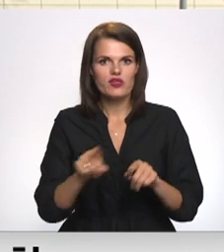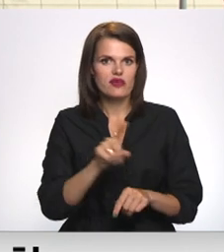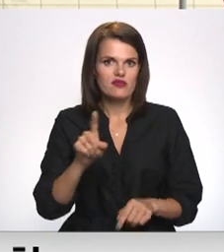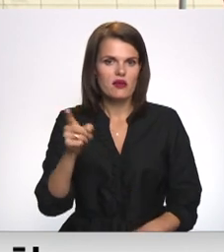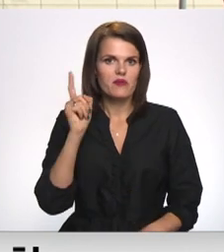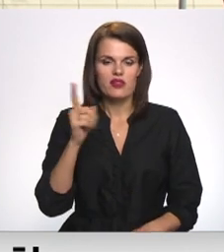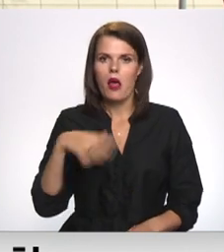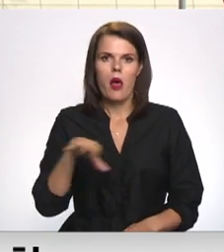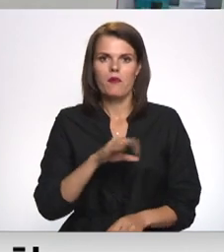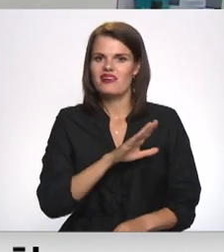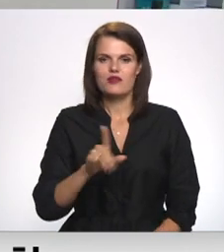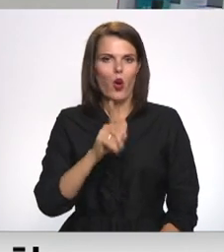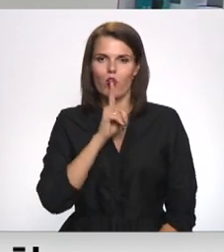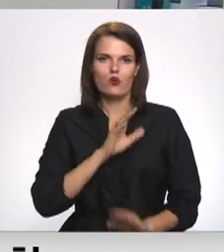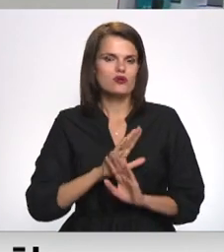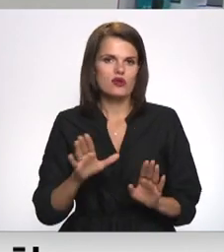mēs nestāvēsim malā un neklusēsim.